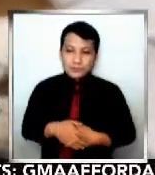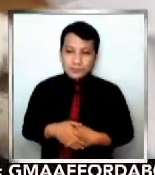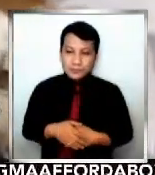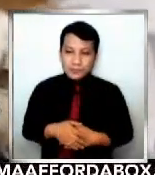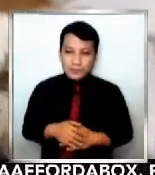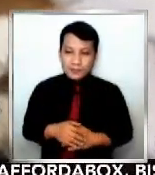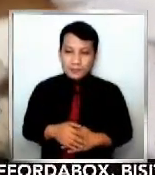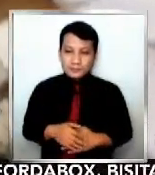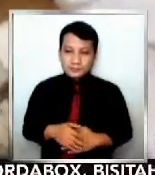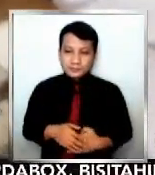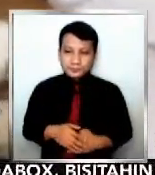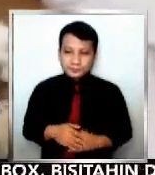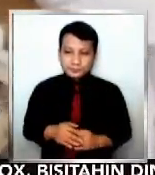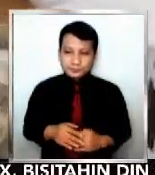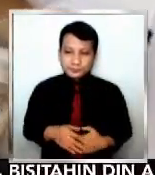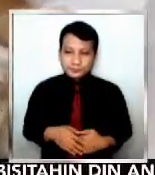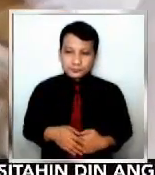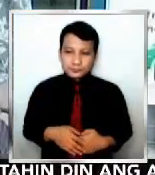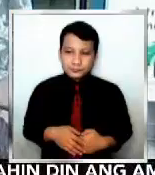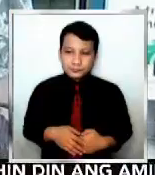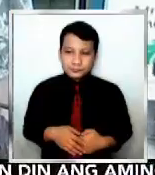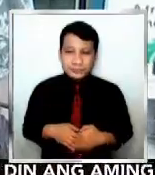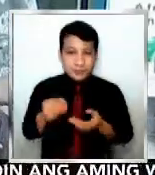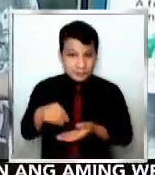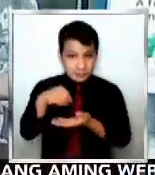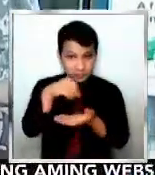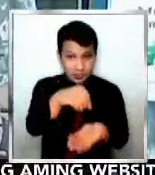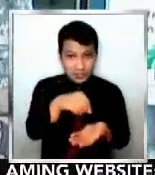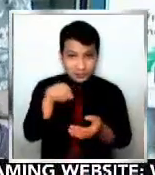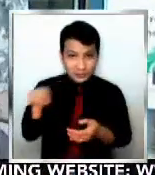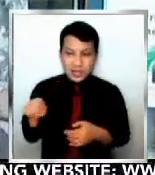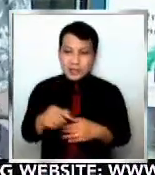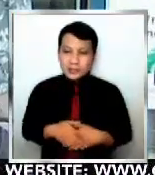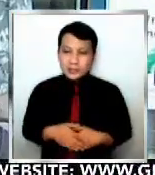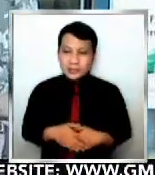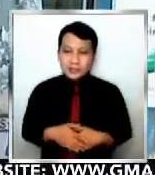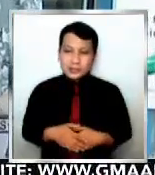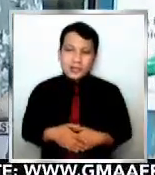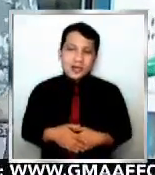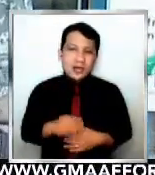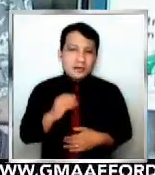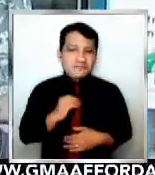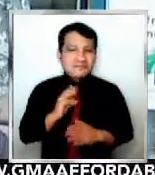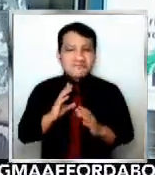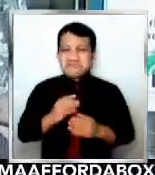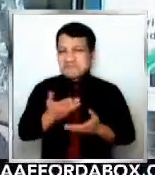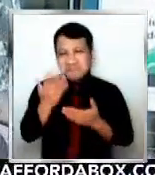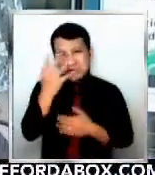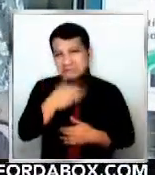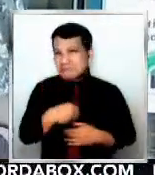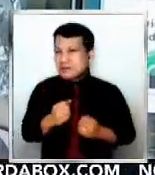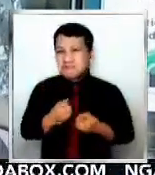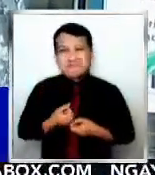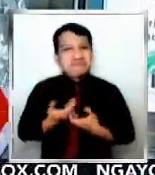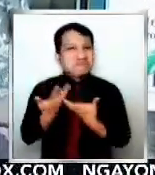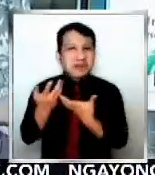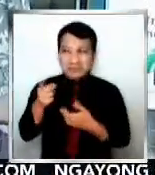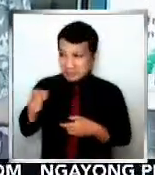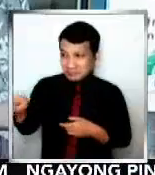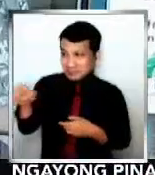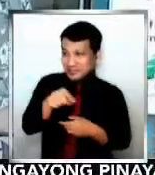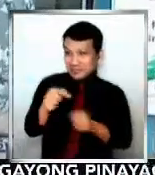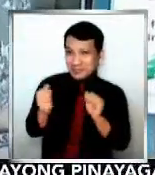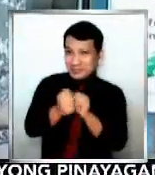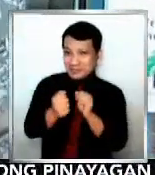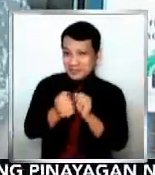Wow! Thank you, Lord. Improve ka na. Masarap sa loob po na pag nakikita namin yung kapwa namin ay